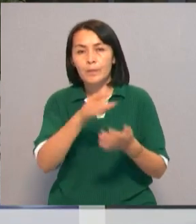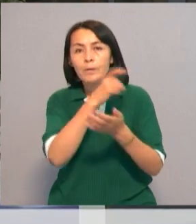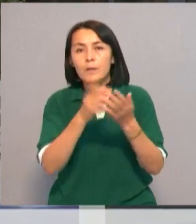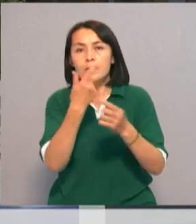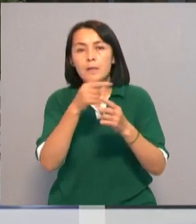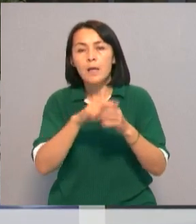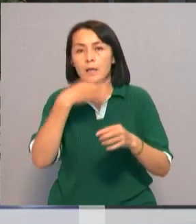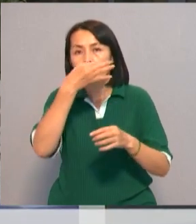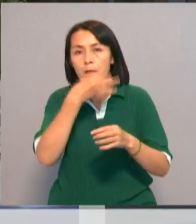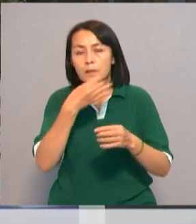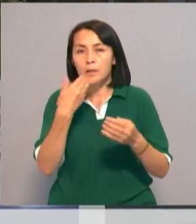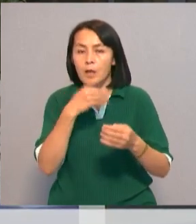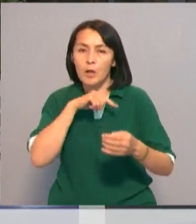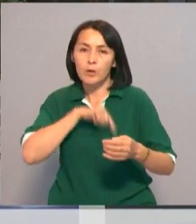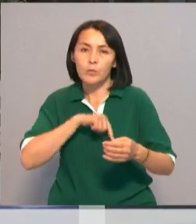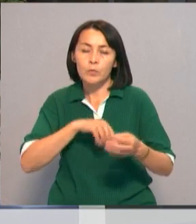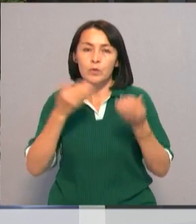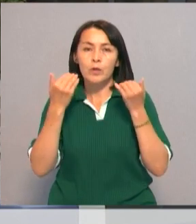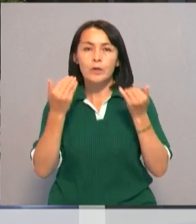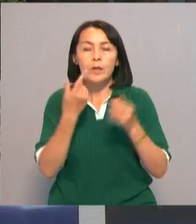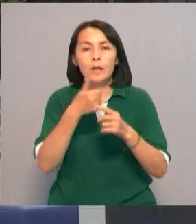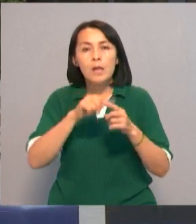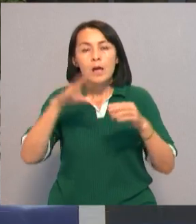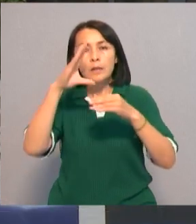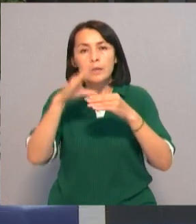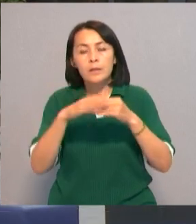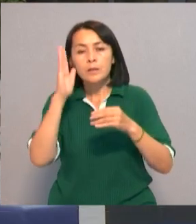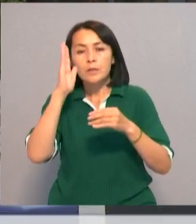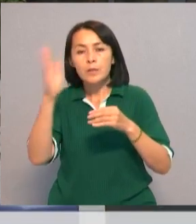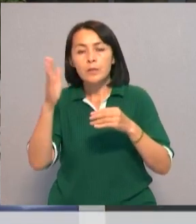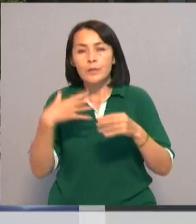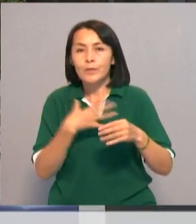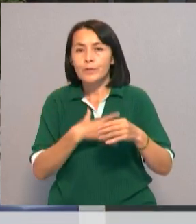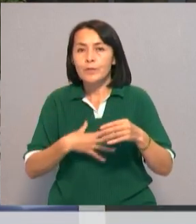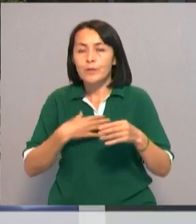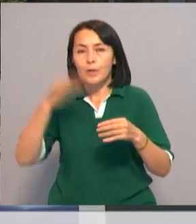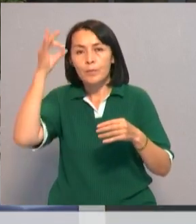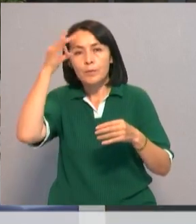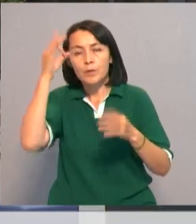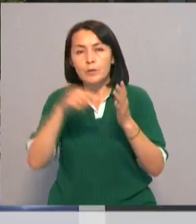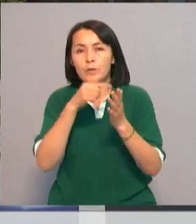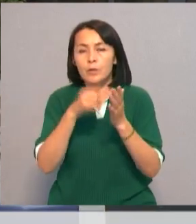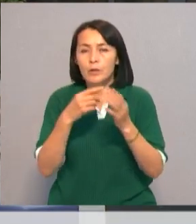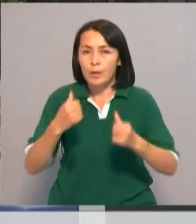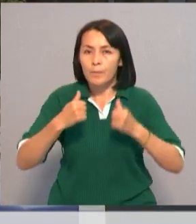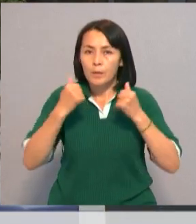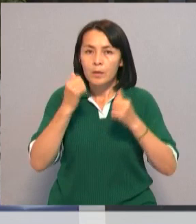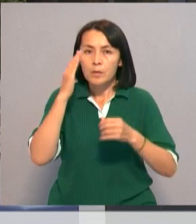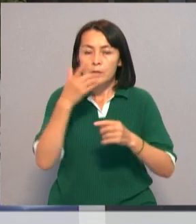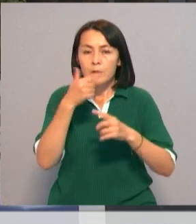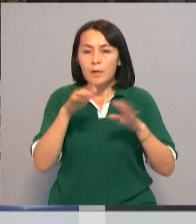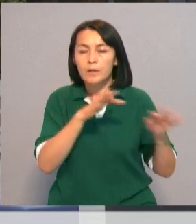Поэзия – это лекарство для души. Также на этом вечере будет затронутая психология и мотивация.